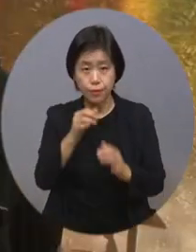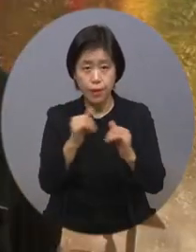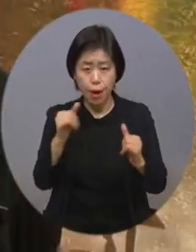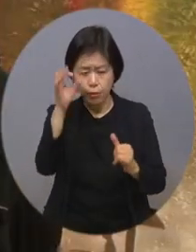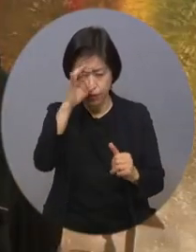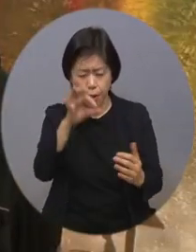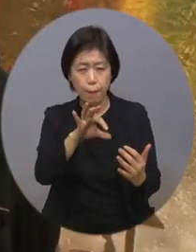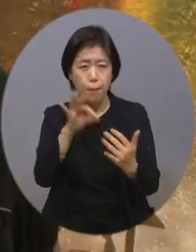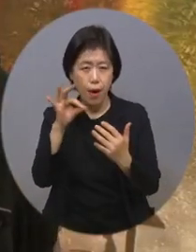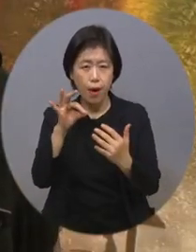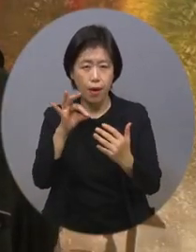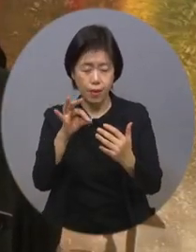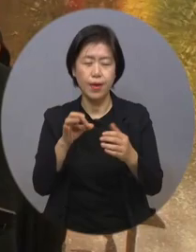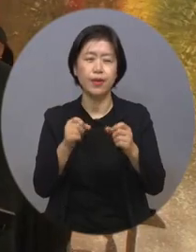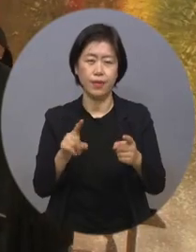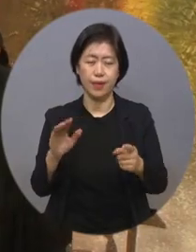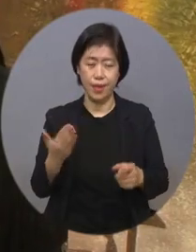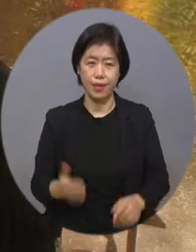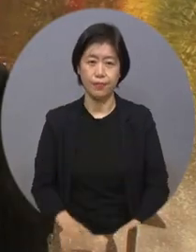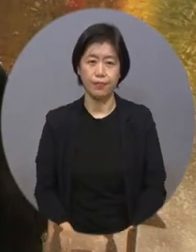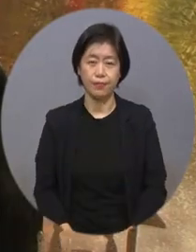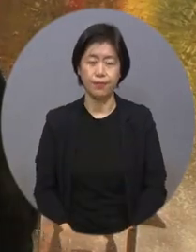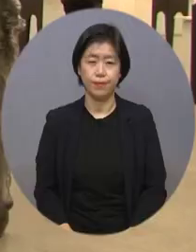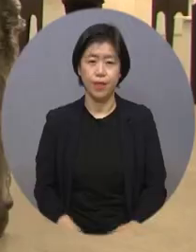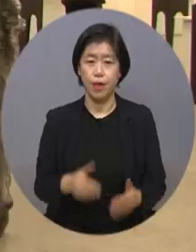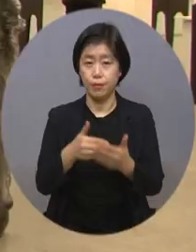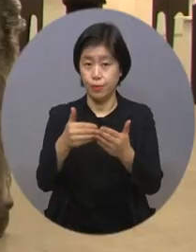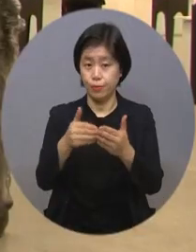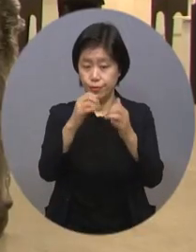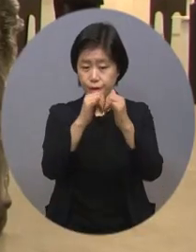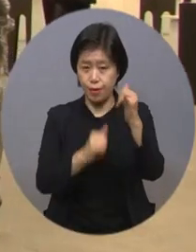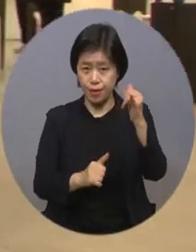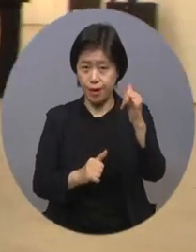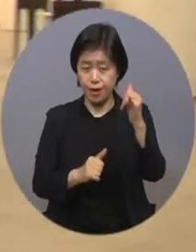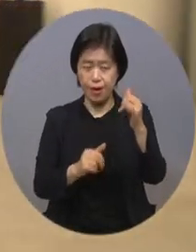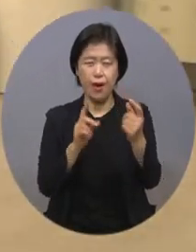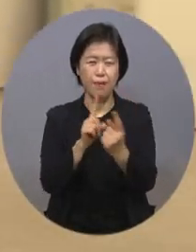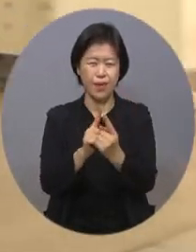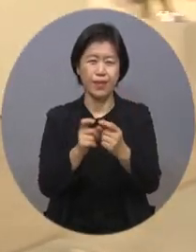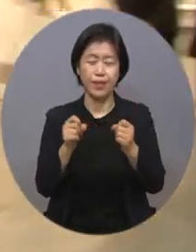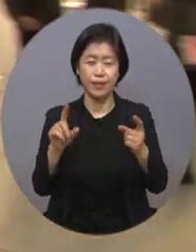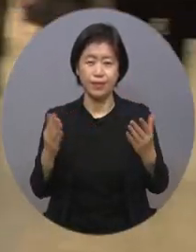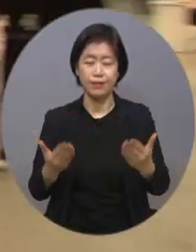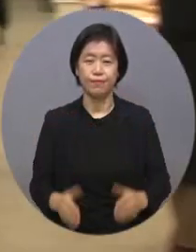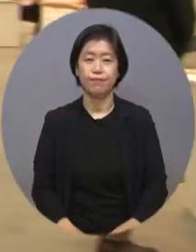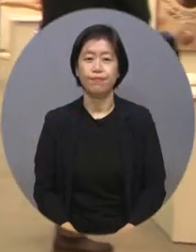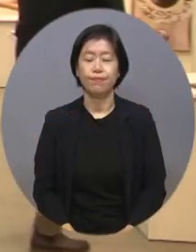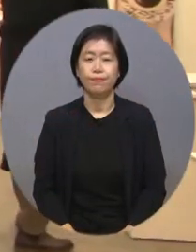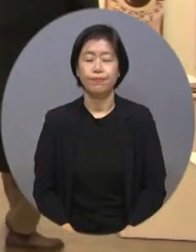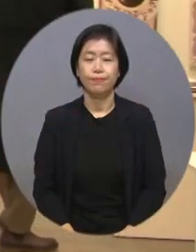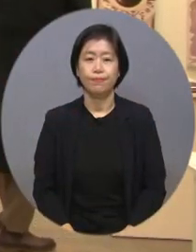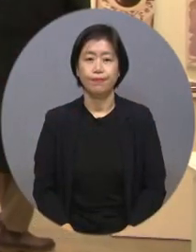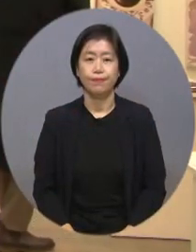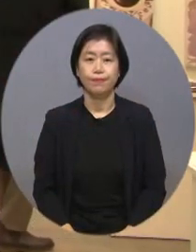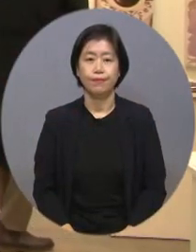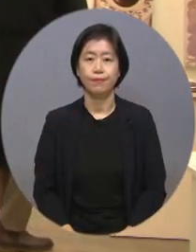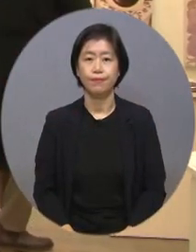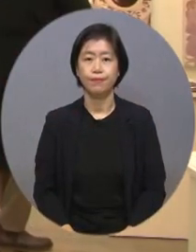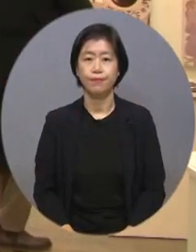오늘 그리고 미래를 만나고 소장할 수 있는 기회를 제공했습니다 지금까지 복지 db 부상 방송 환경 0 입니다